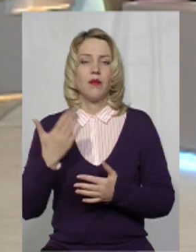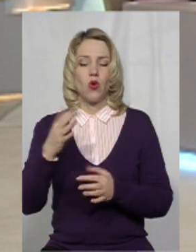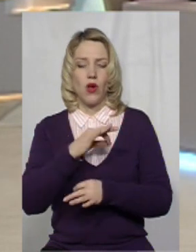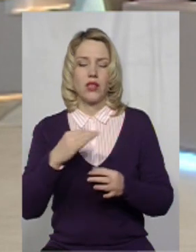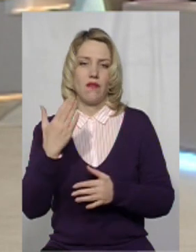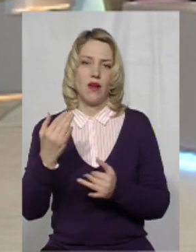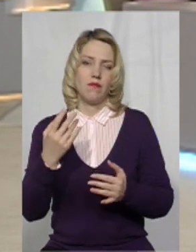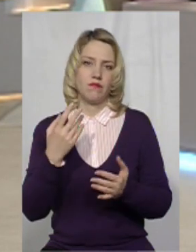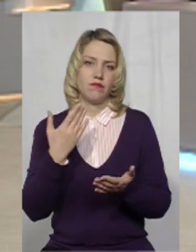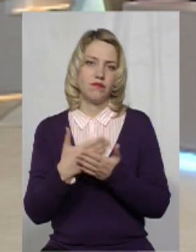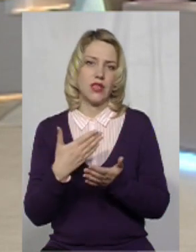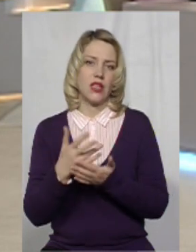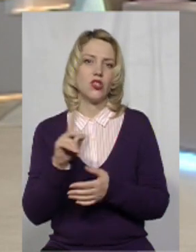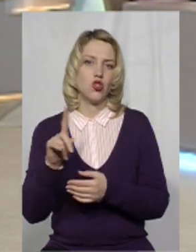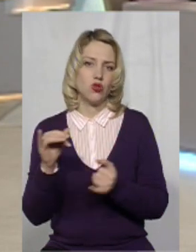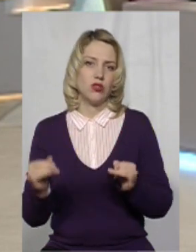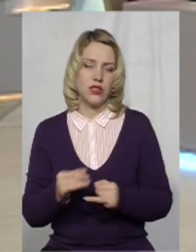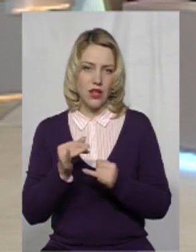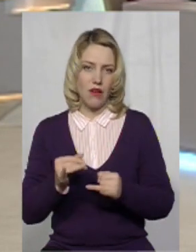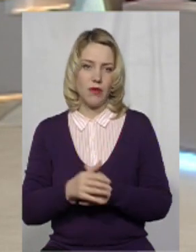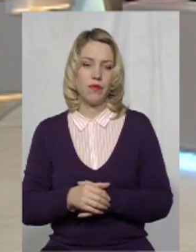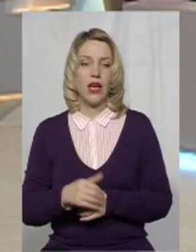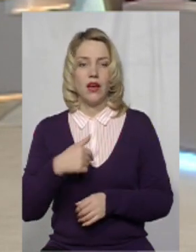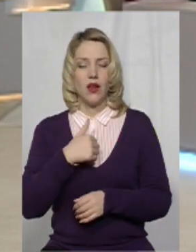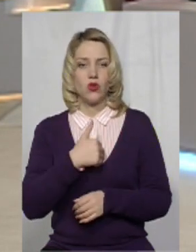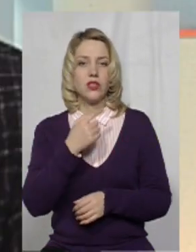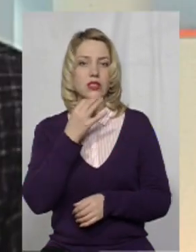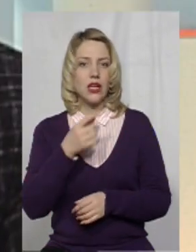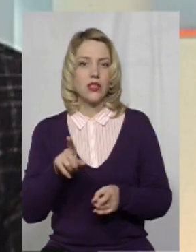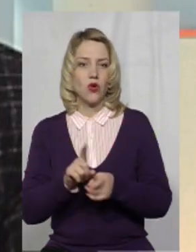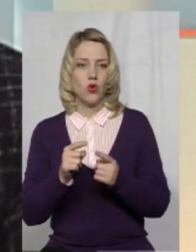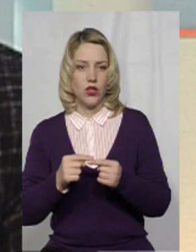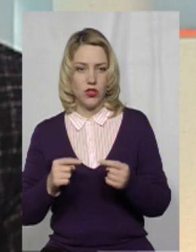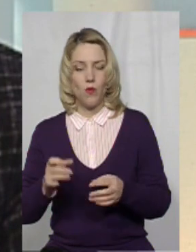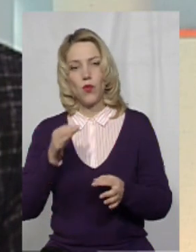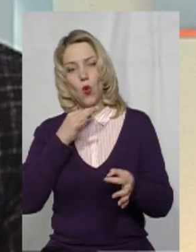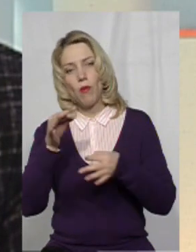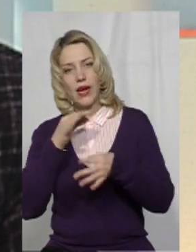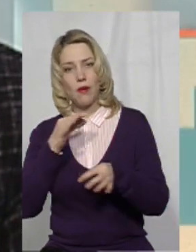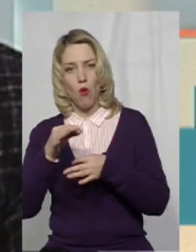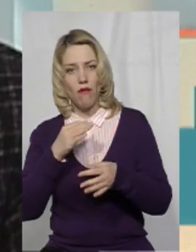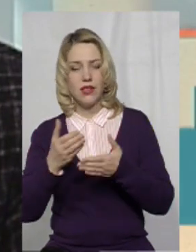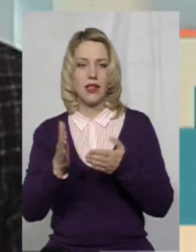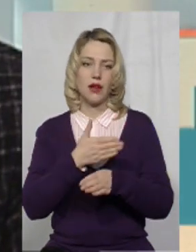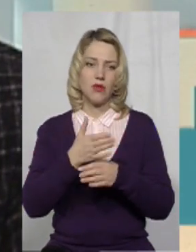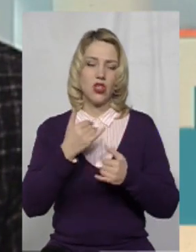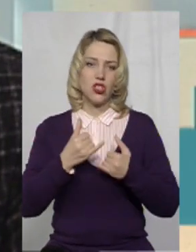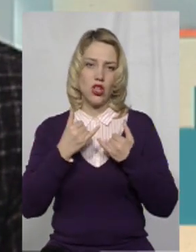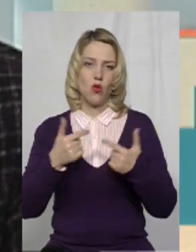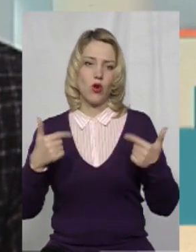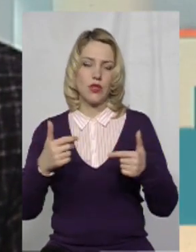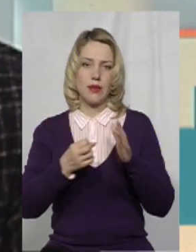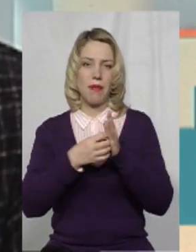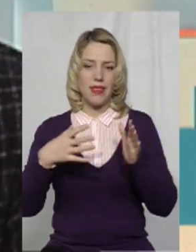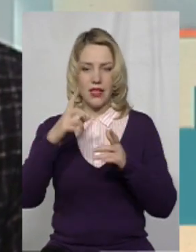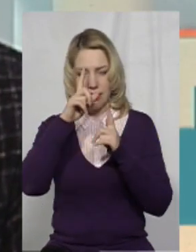перспективними? Ви знаєте, я хотіла би сказати таку річ одну. В перемовинах між нашими шанованими гостями з